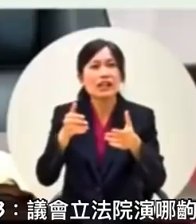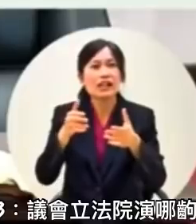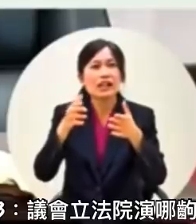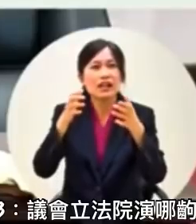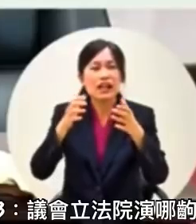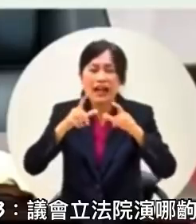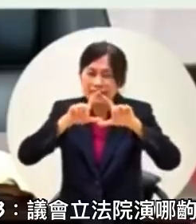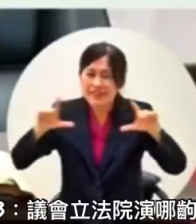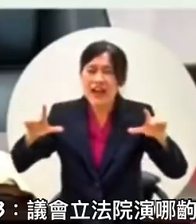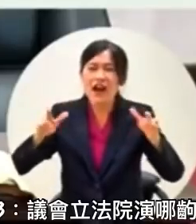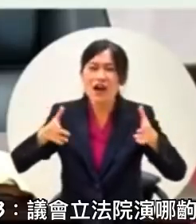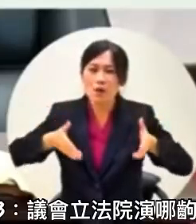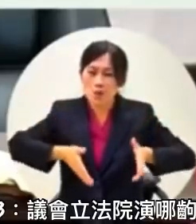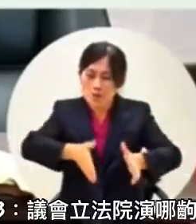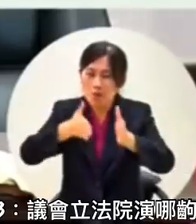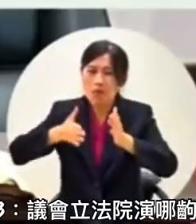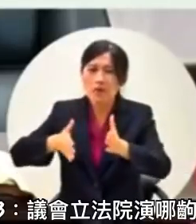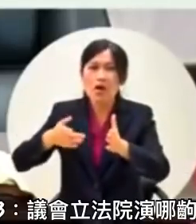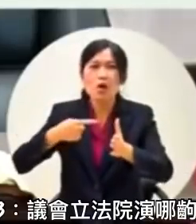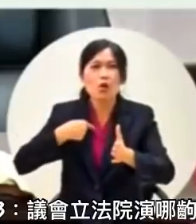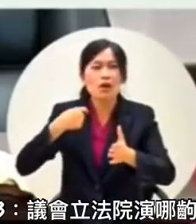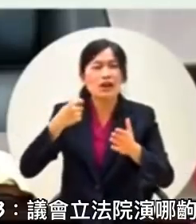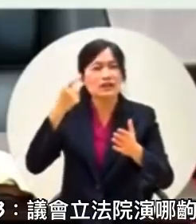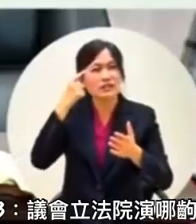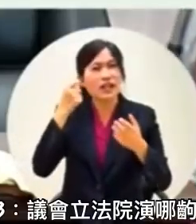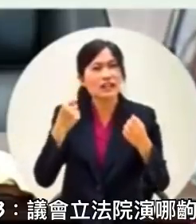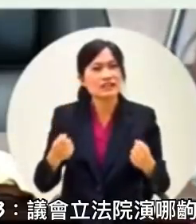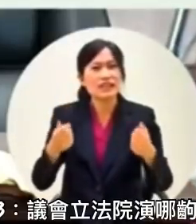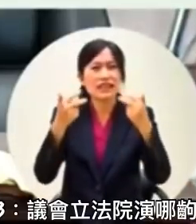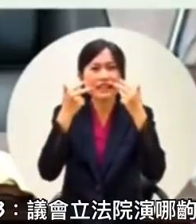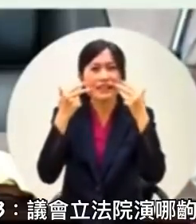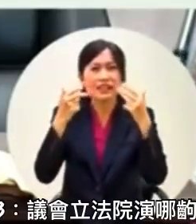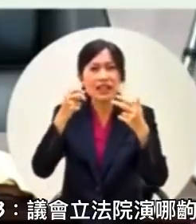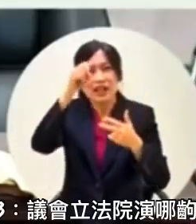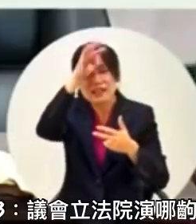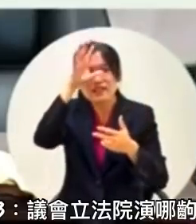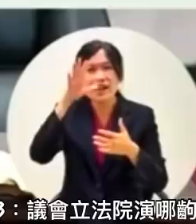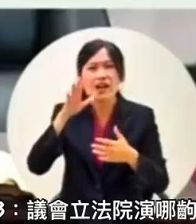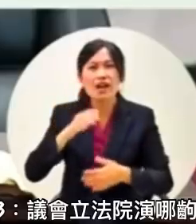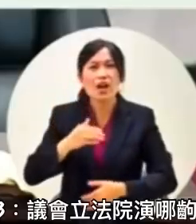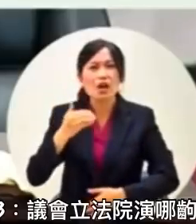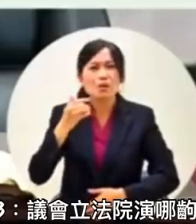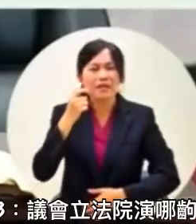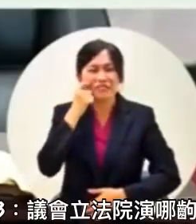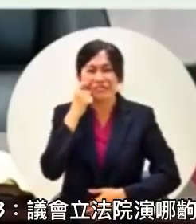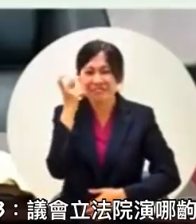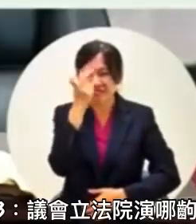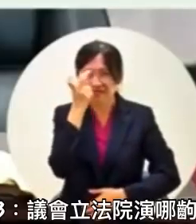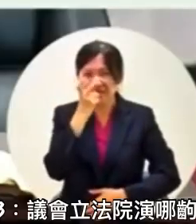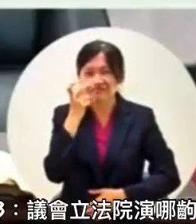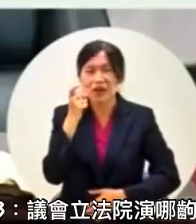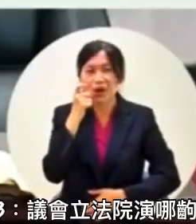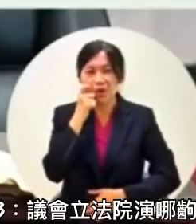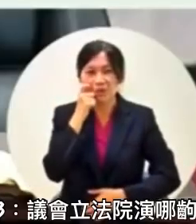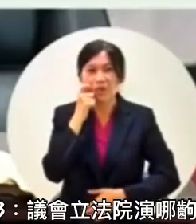方向，我觉得作为一个在野党要更认真哦，啊不做派干不着